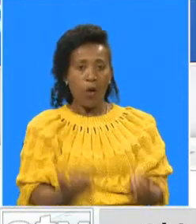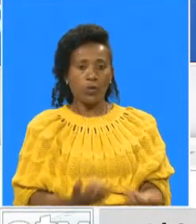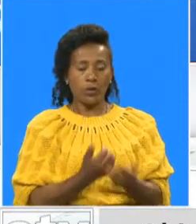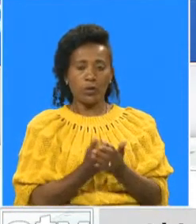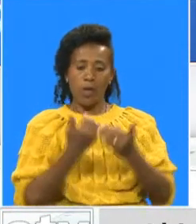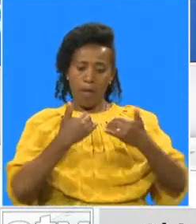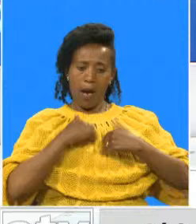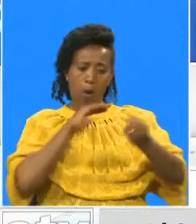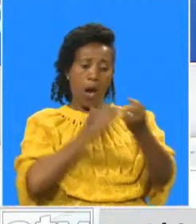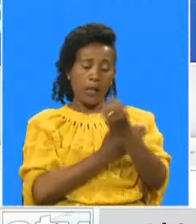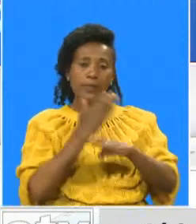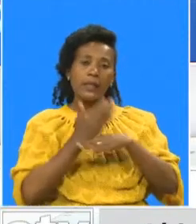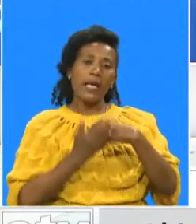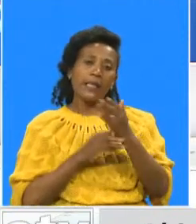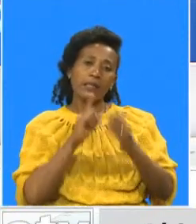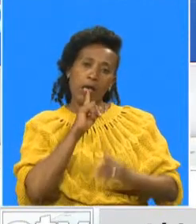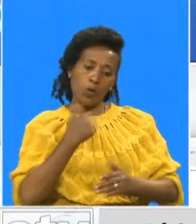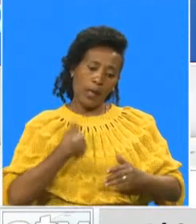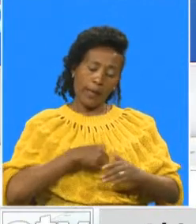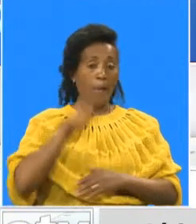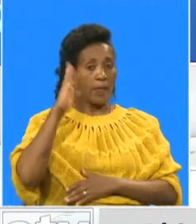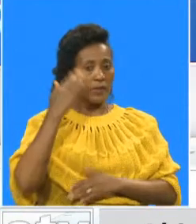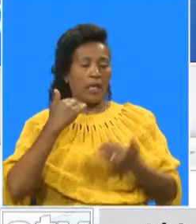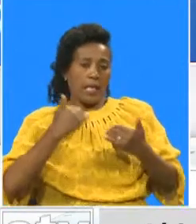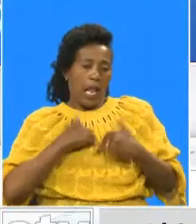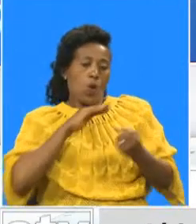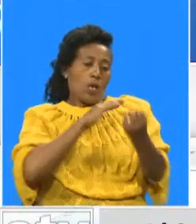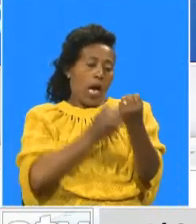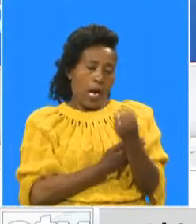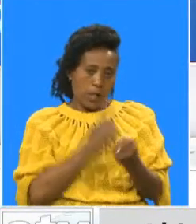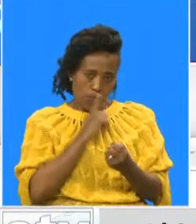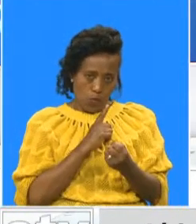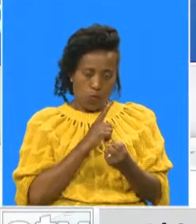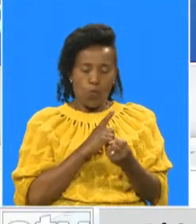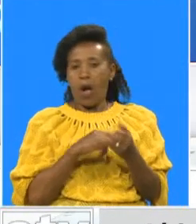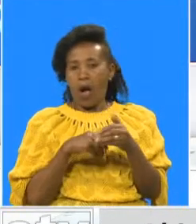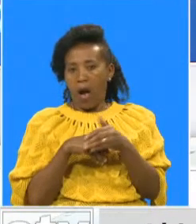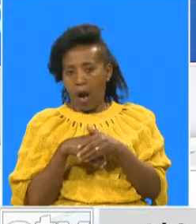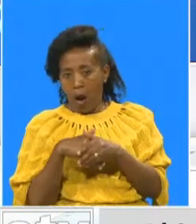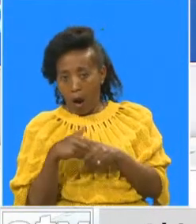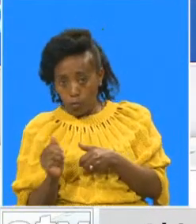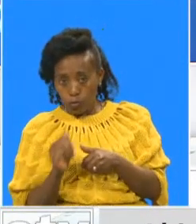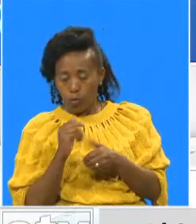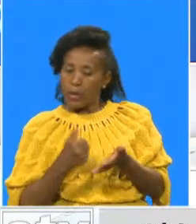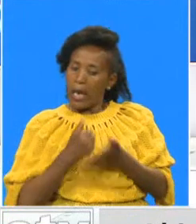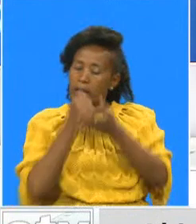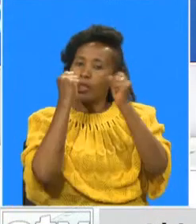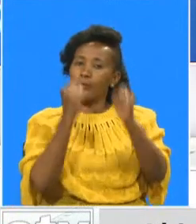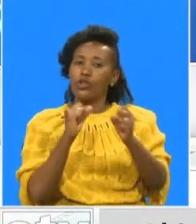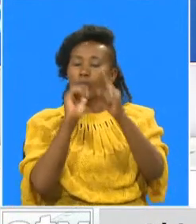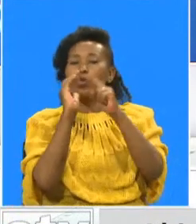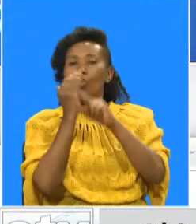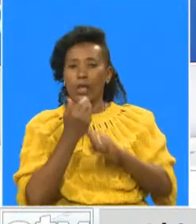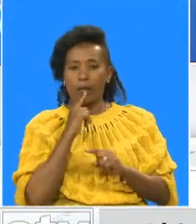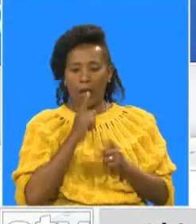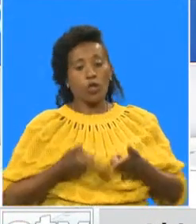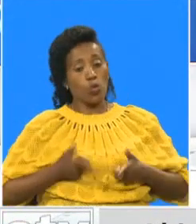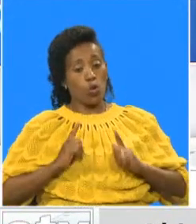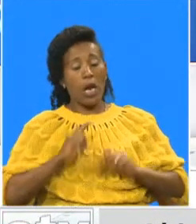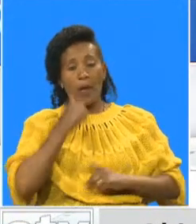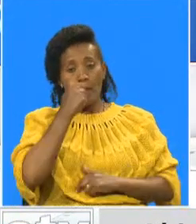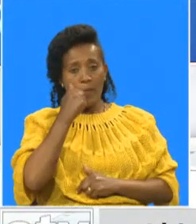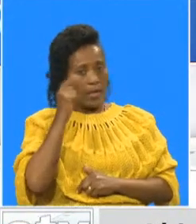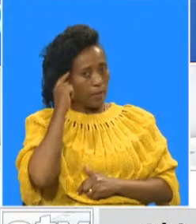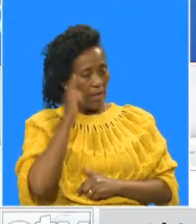አሁን ባለው አቅም ደረጃ ነው እኛ የሚመስለን ያለውን አቅም ኤግዞስት አድርጎ ሊያግዝ የሚችልበት ሁኔታ ይኖራል ብለን